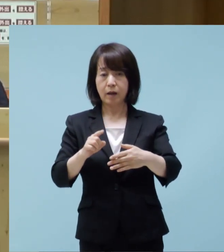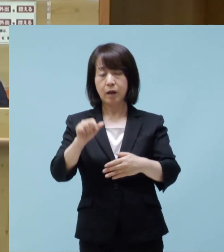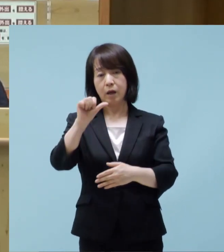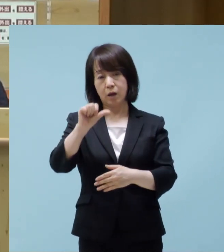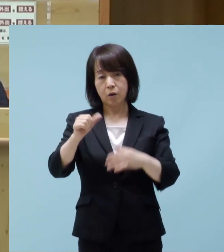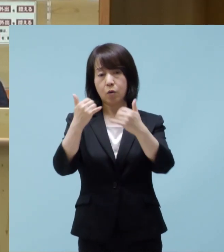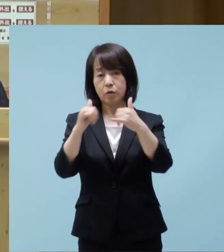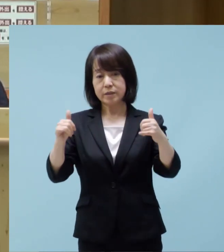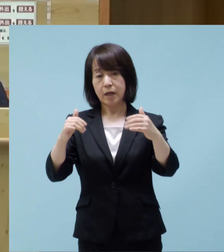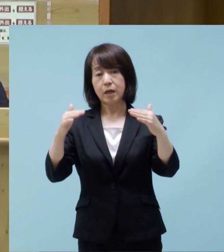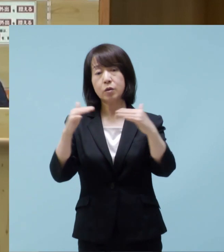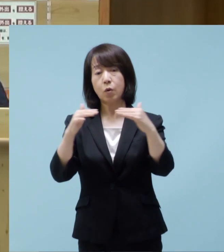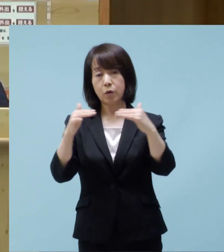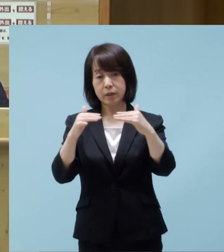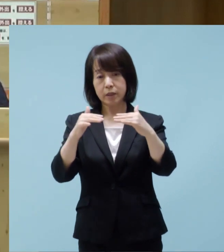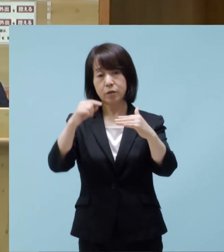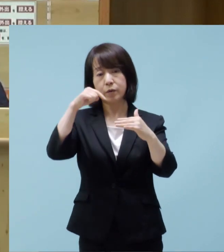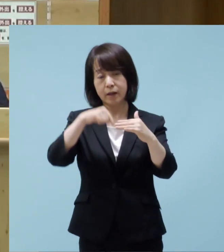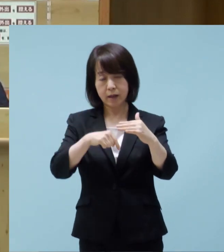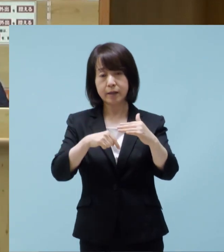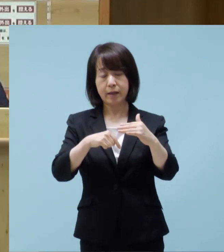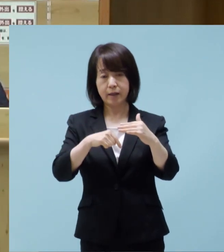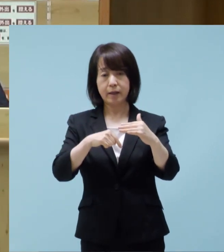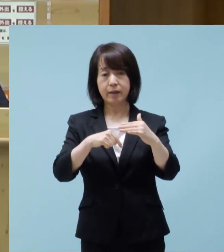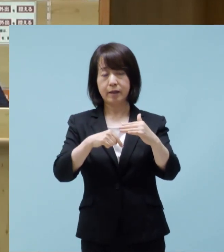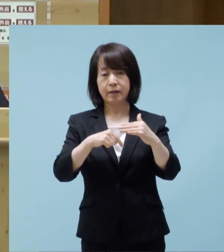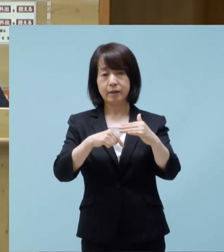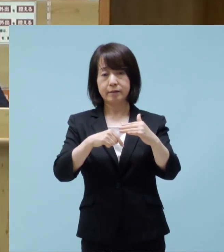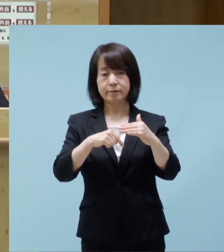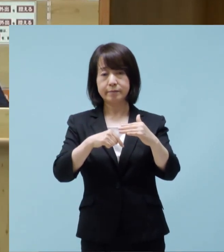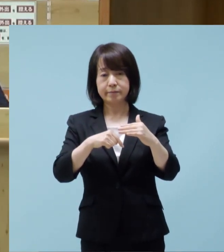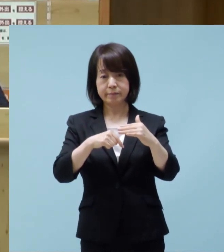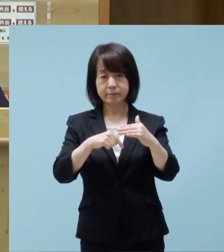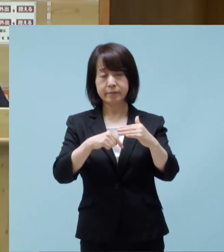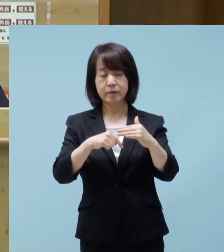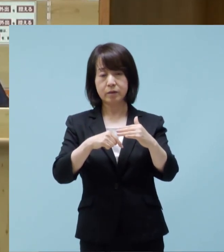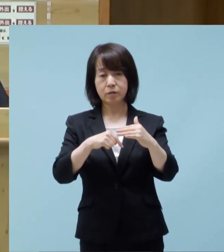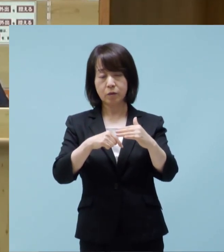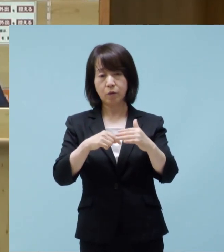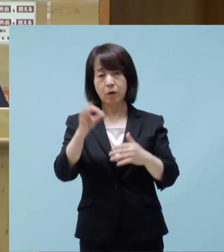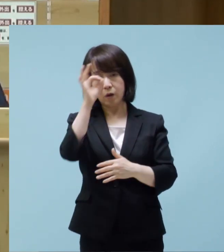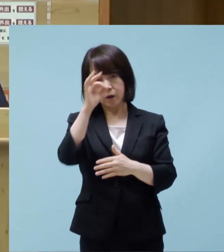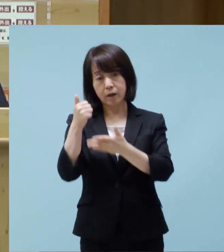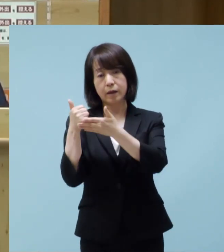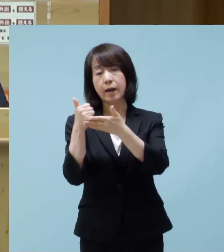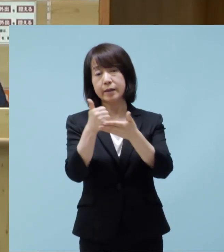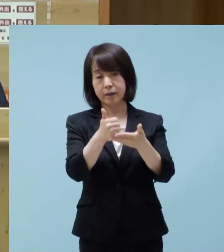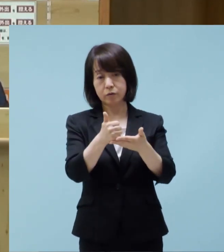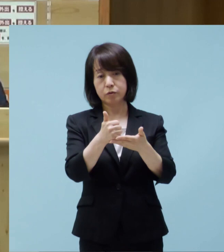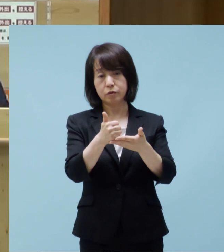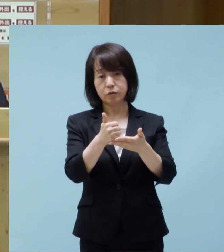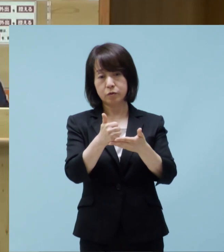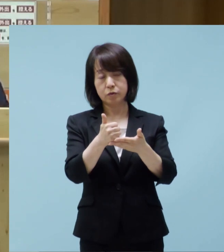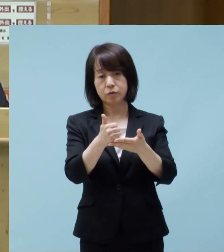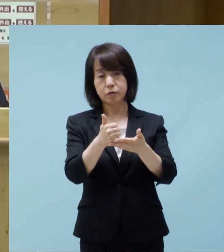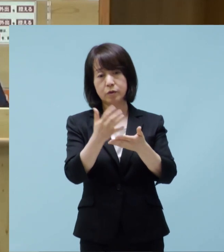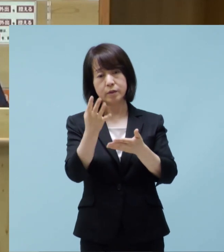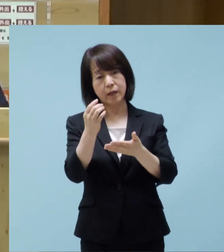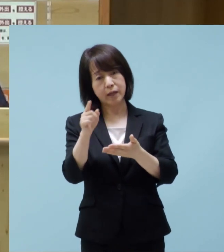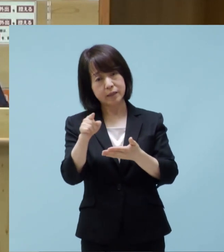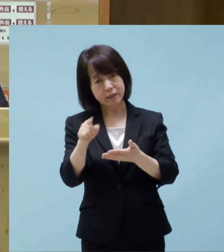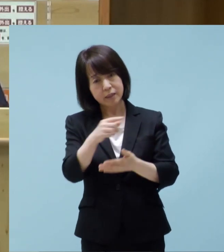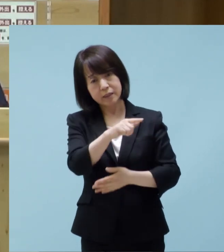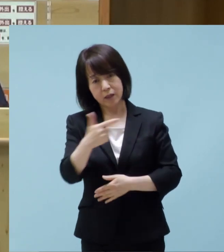ね、この観客の取り扱い、こういったものを決めていくというお